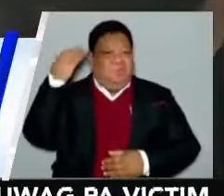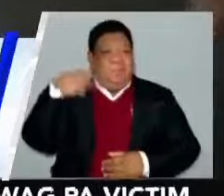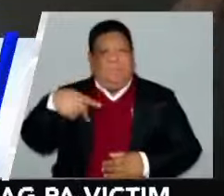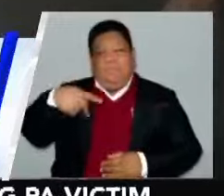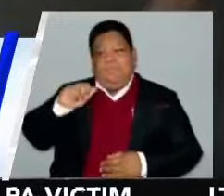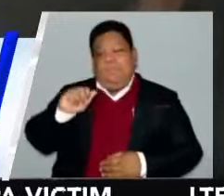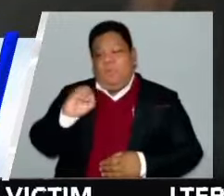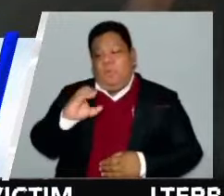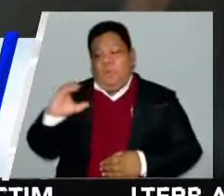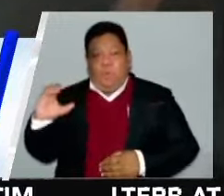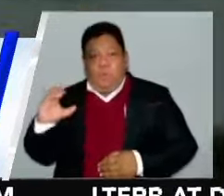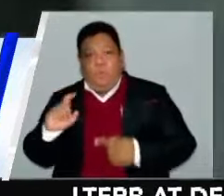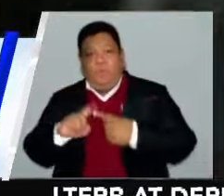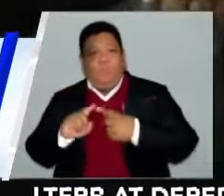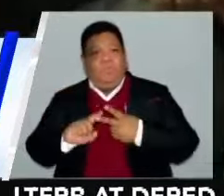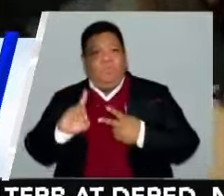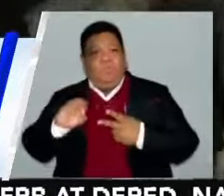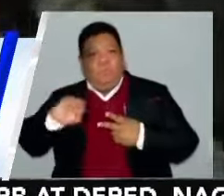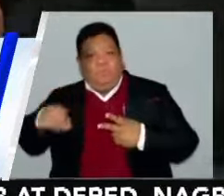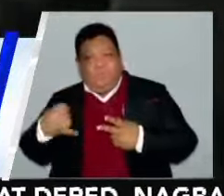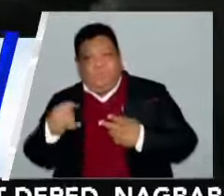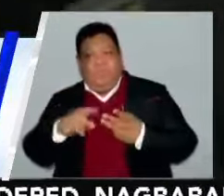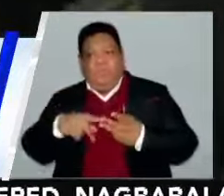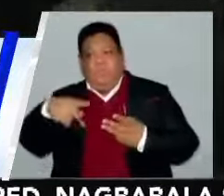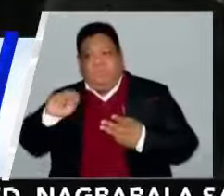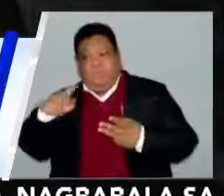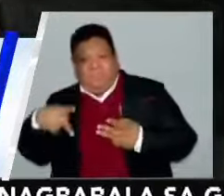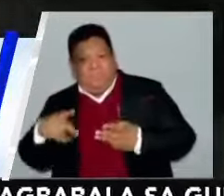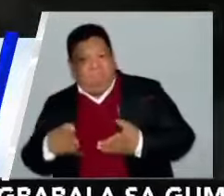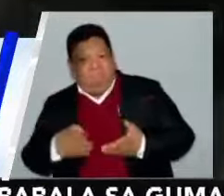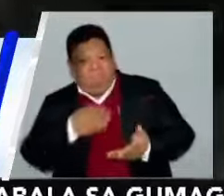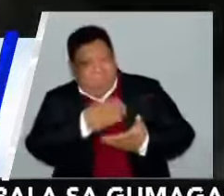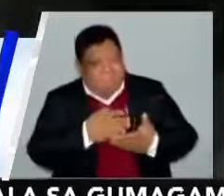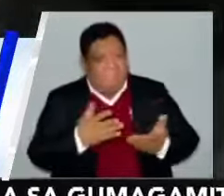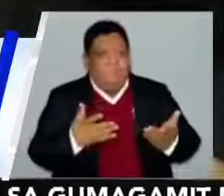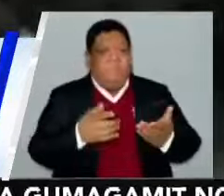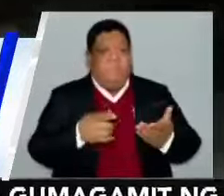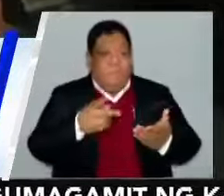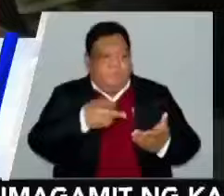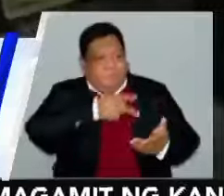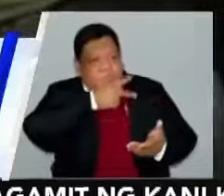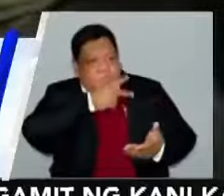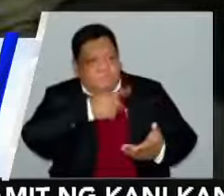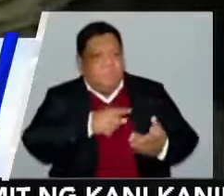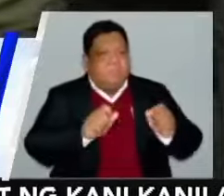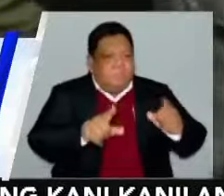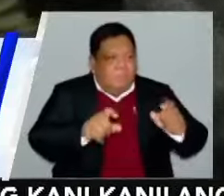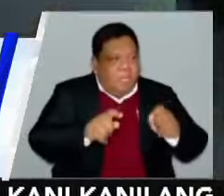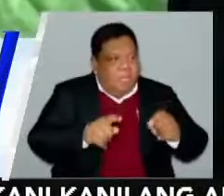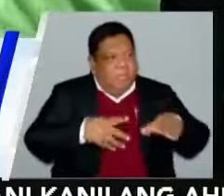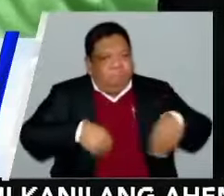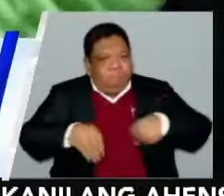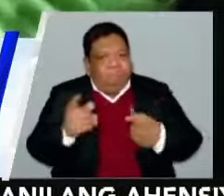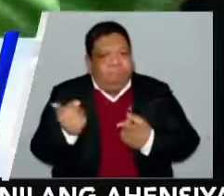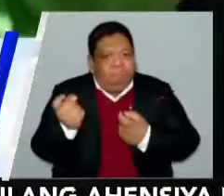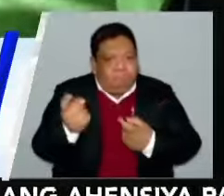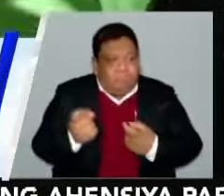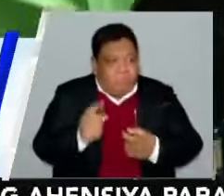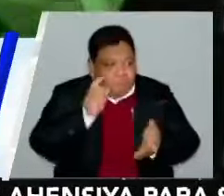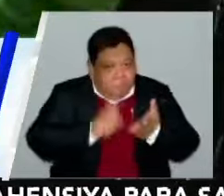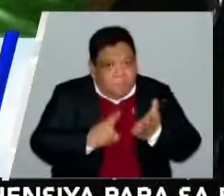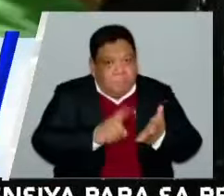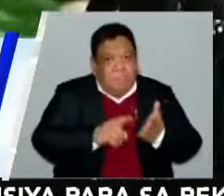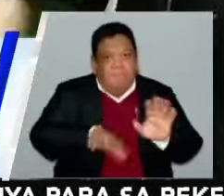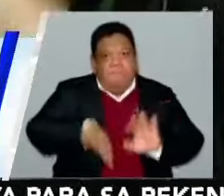rin noong October 27. May hinihinalang prostitution din kasi rito at nang busisiin ng mga otoridad, natuklasan din ang ilan pang online fraud